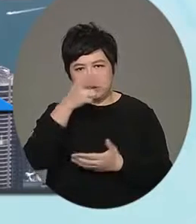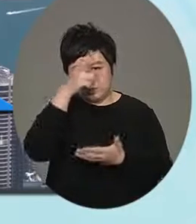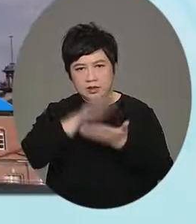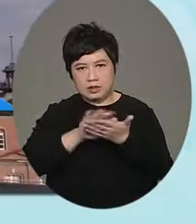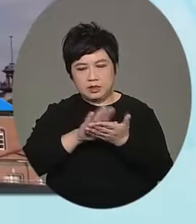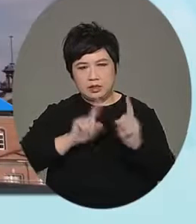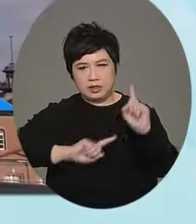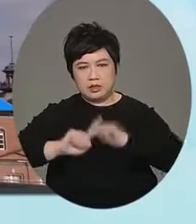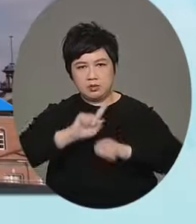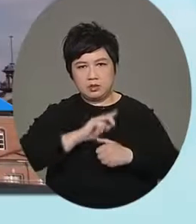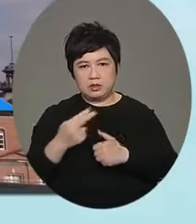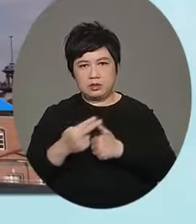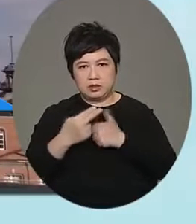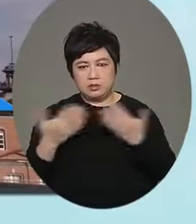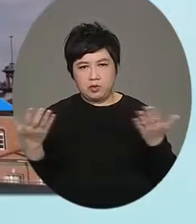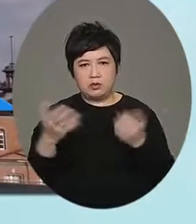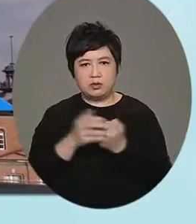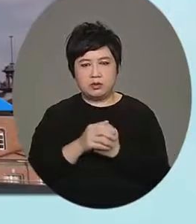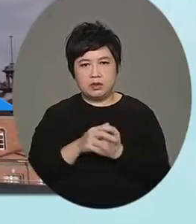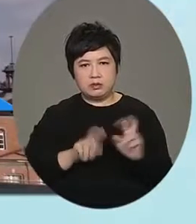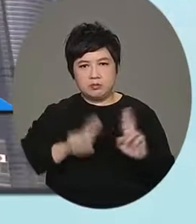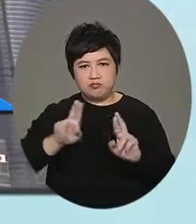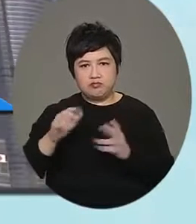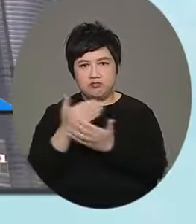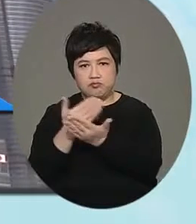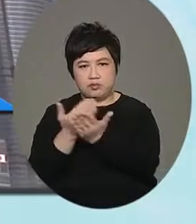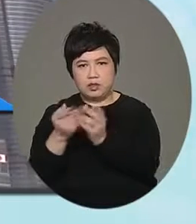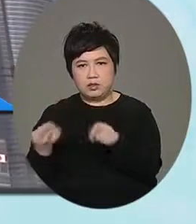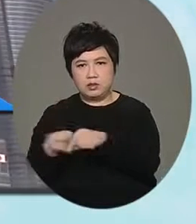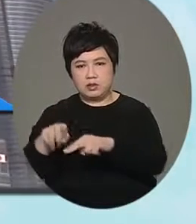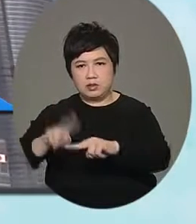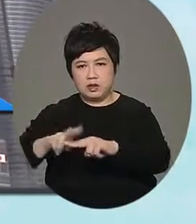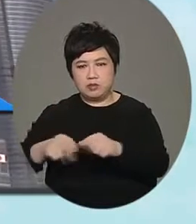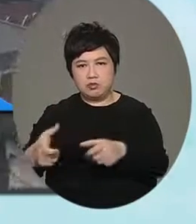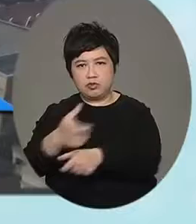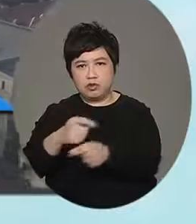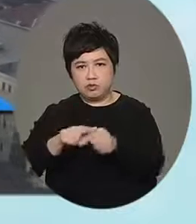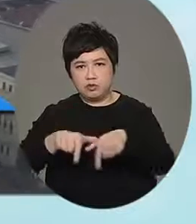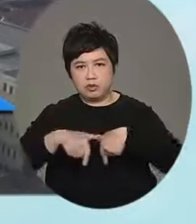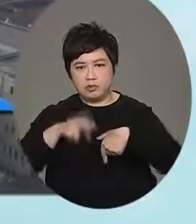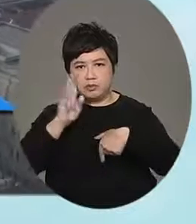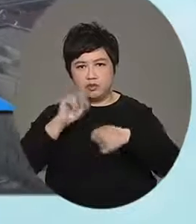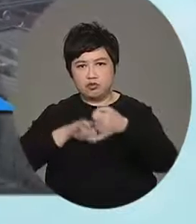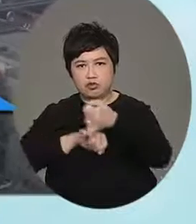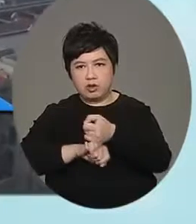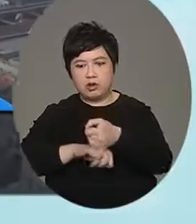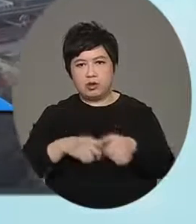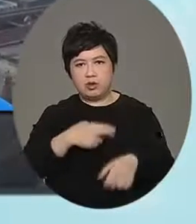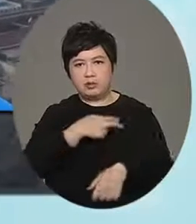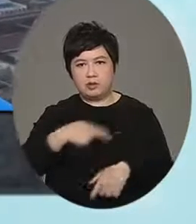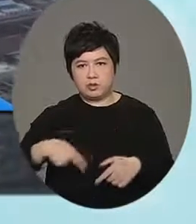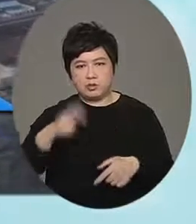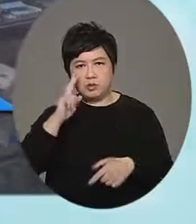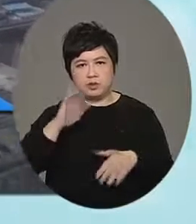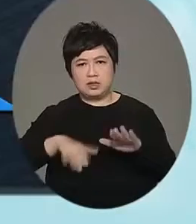自治，已經令這個城市在很多方面和內地主要商業中心好像上海、北京等幾